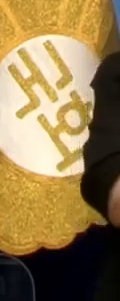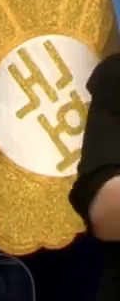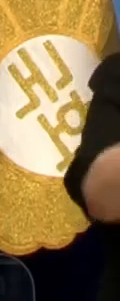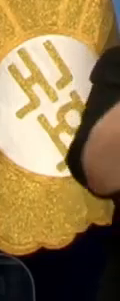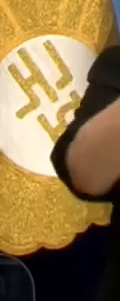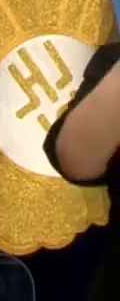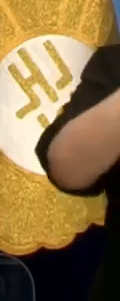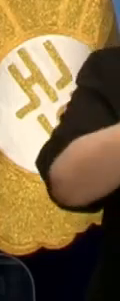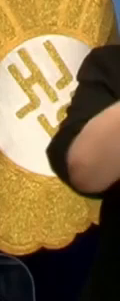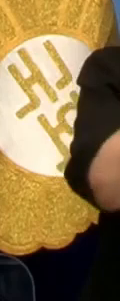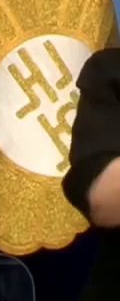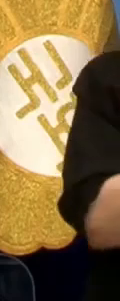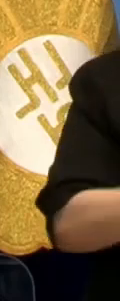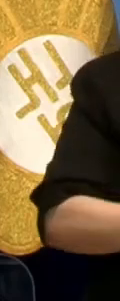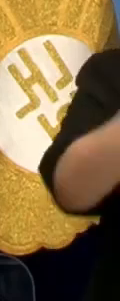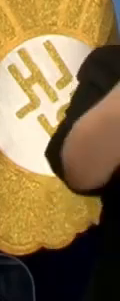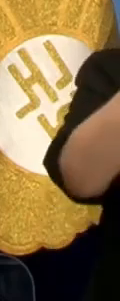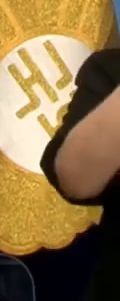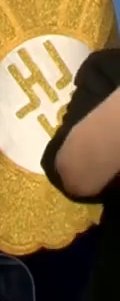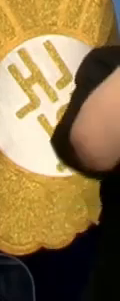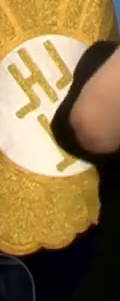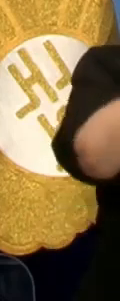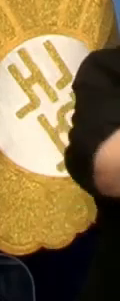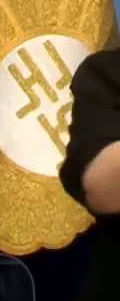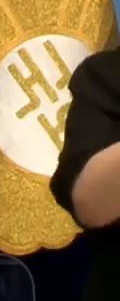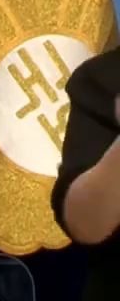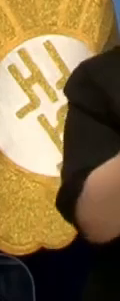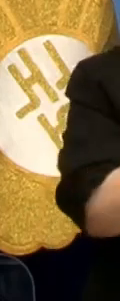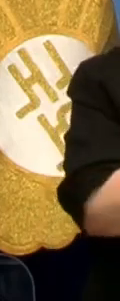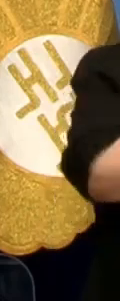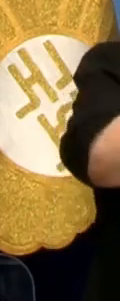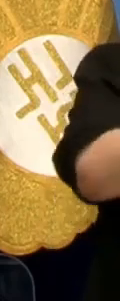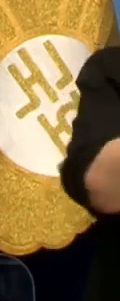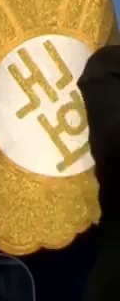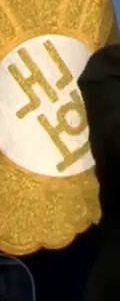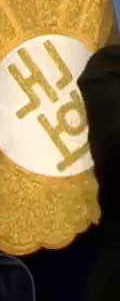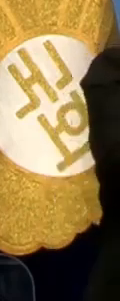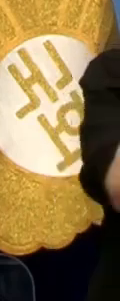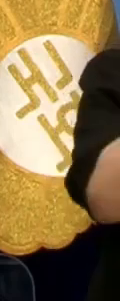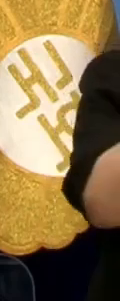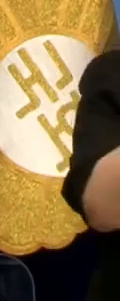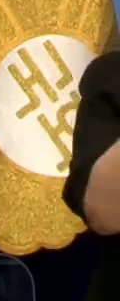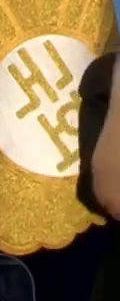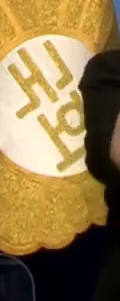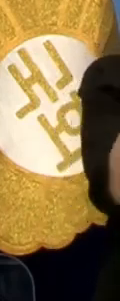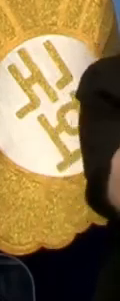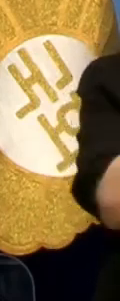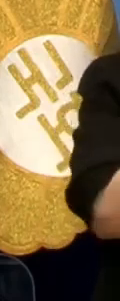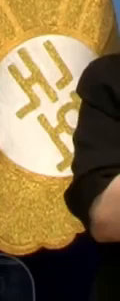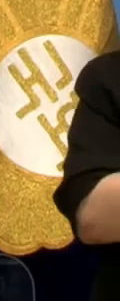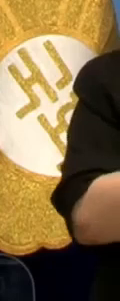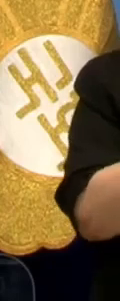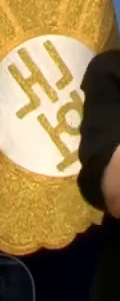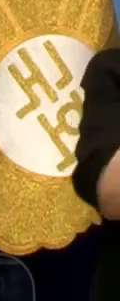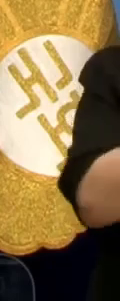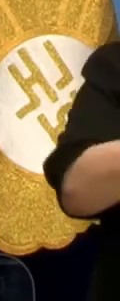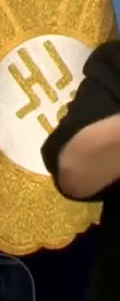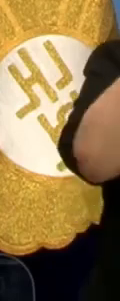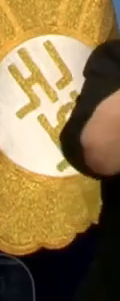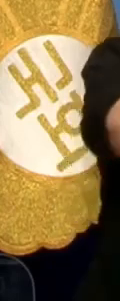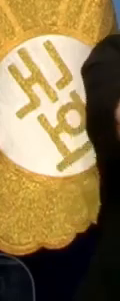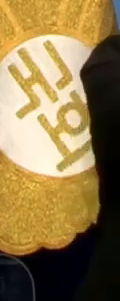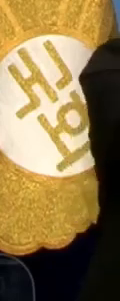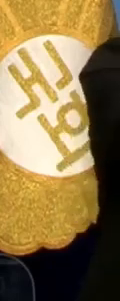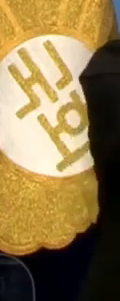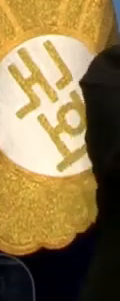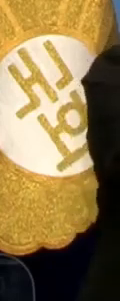초과하는 자연증가분의 예산, 그 다음 세원관리 강화를 통해서 25조 원 이상으로